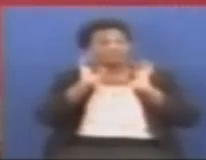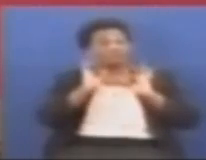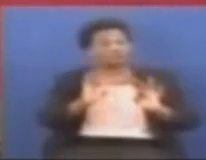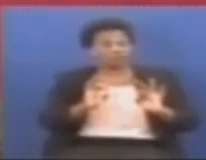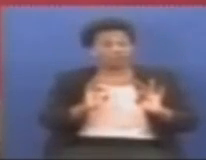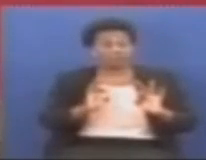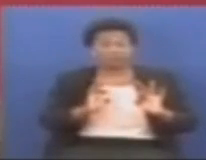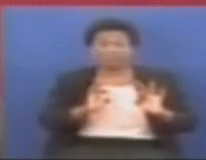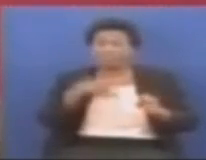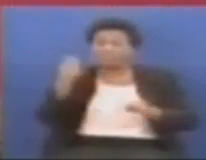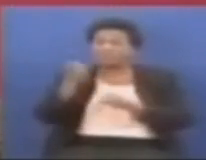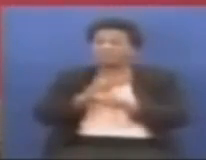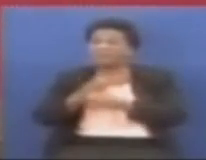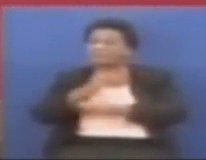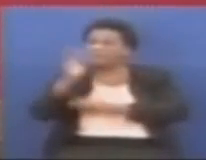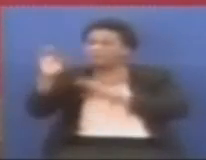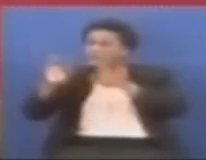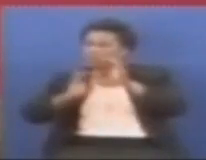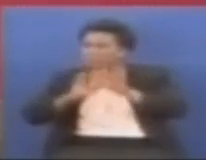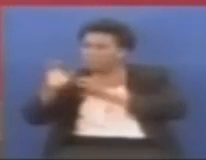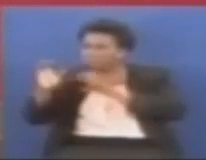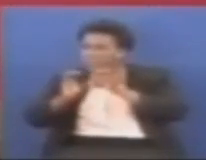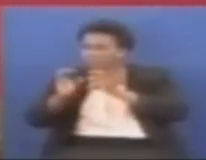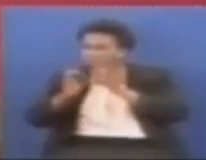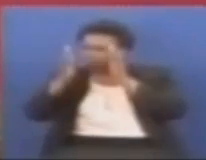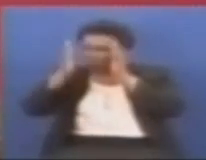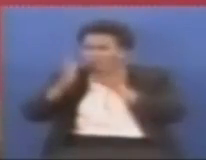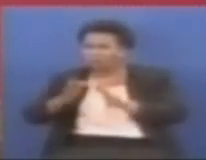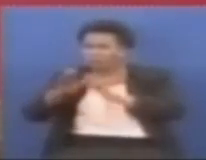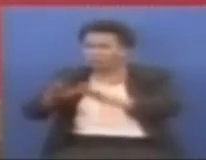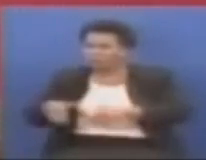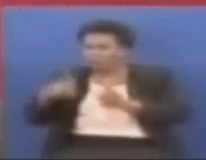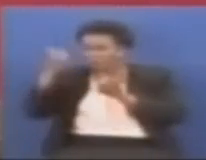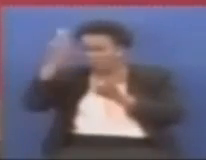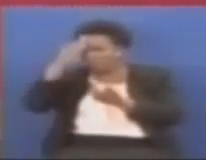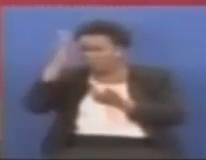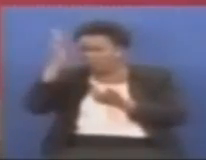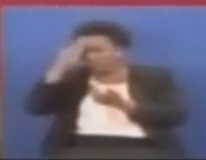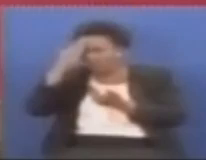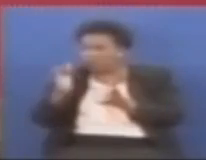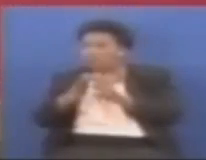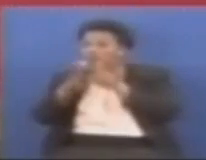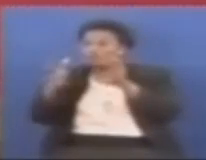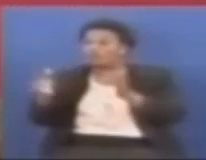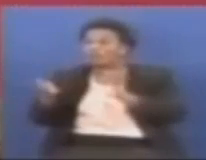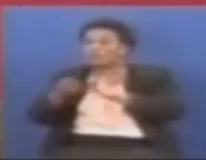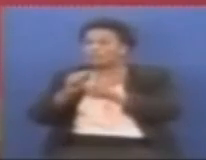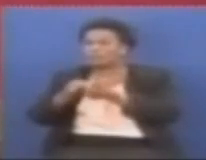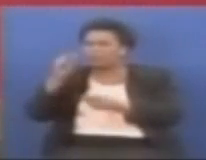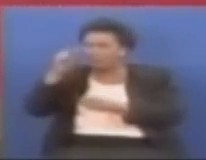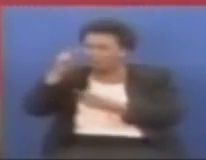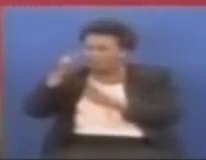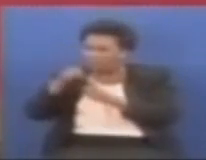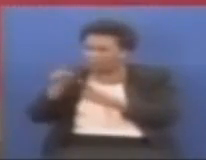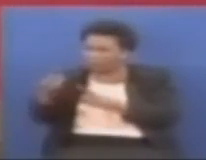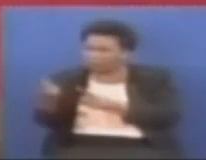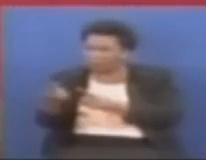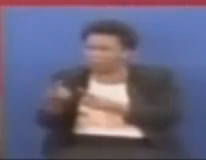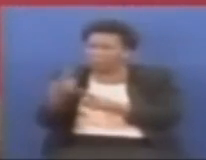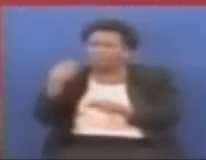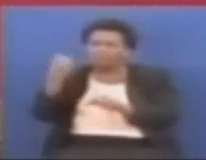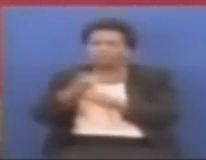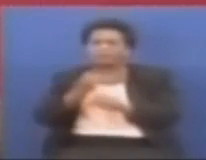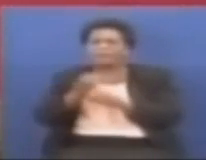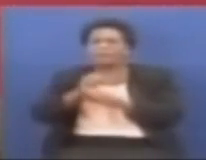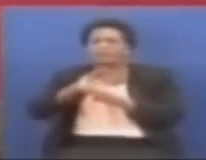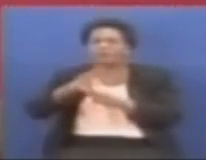Mbunge ili tukajua ukubwa wa tatizo, ili tuweze kutoa maelekezo kwa Tarura ili matengenezo ya dharura yaweze kufanyika, ili barabara